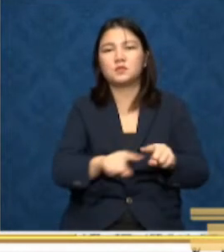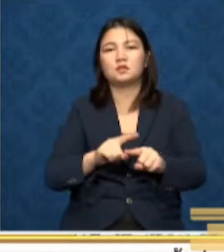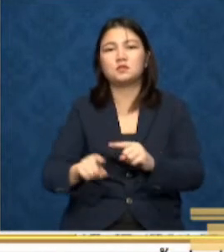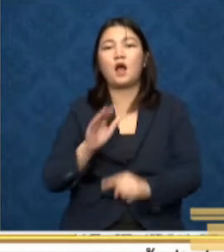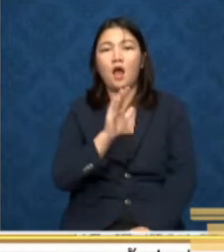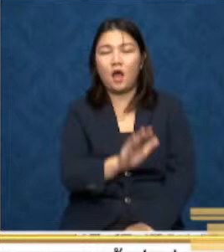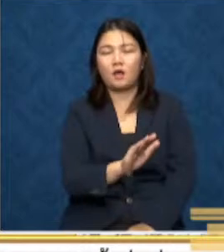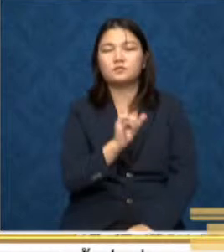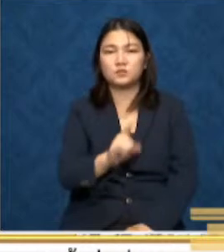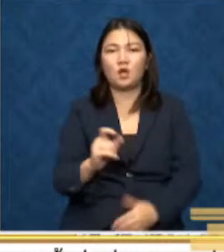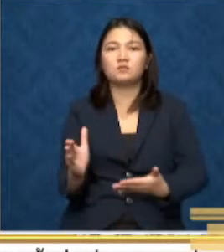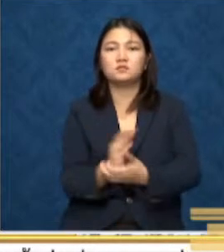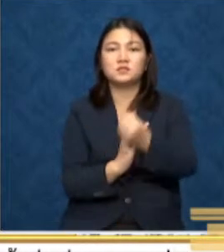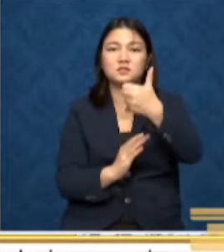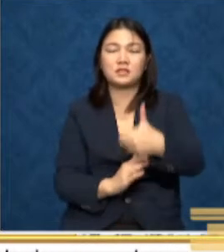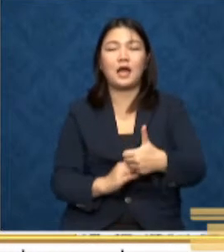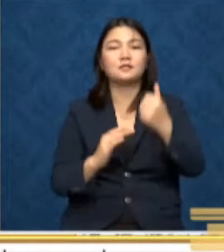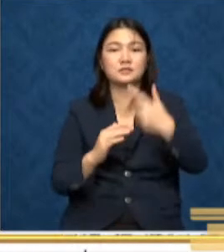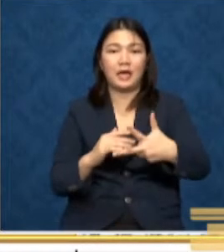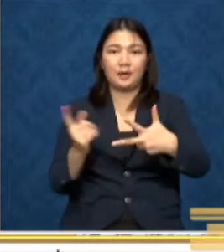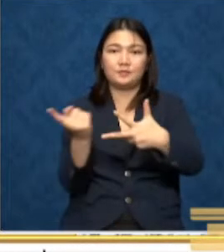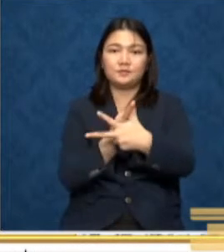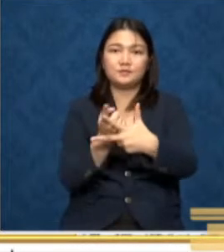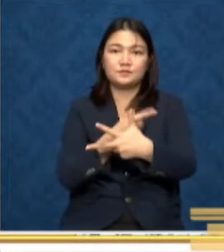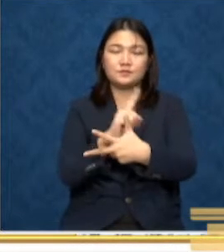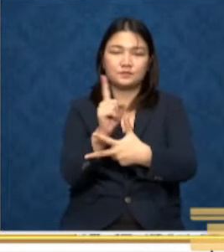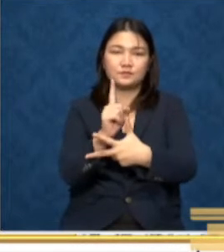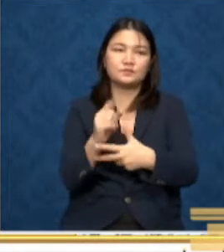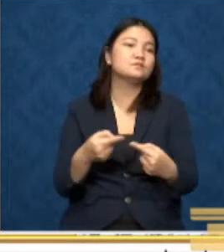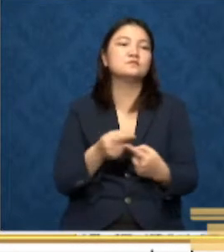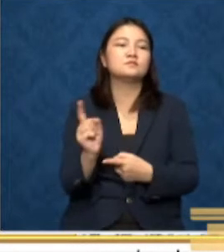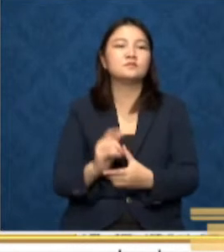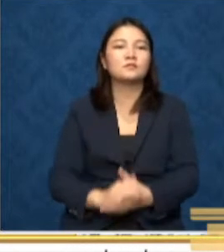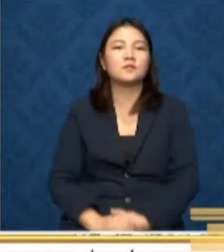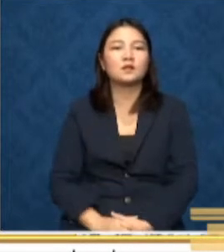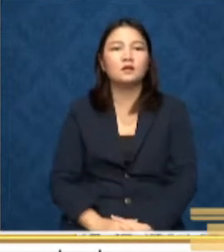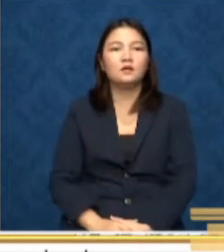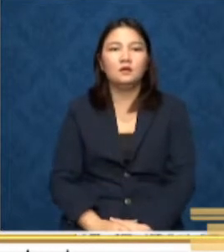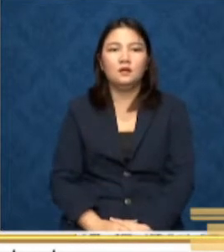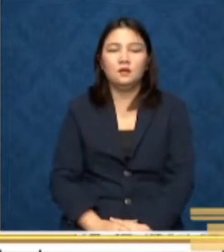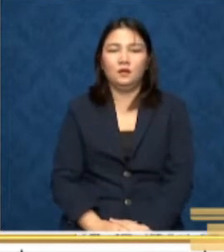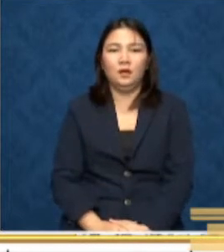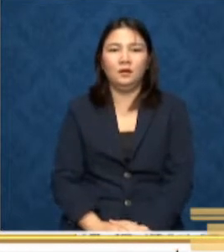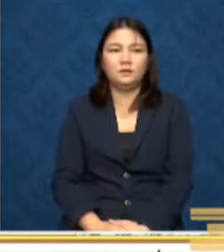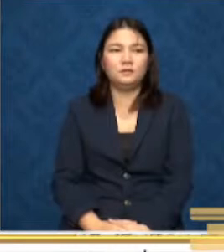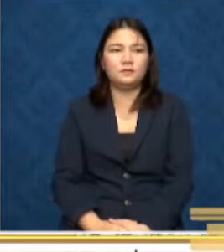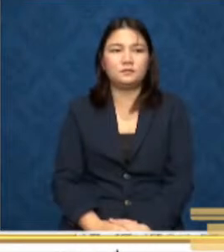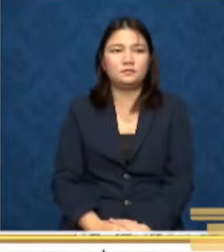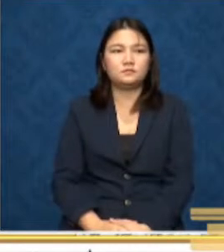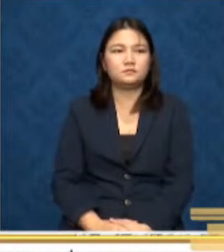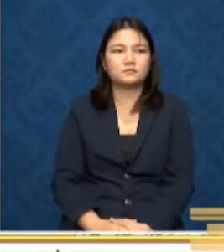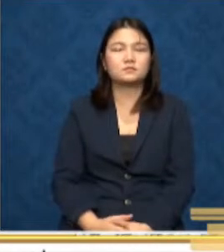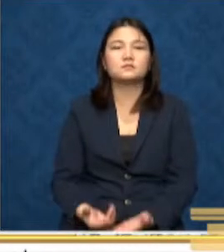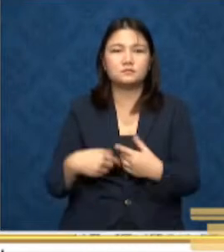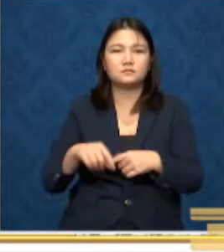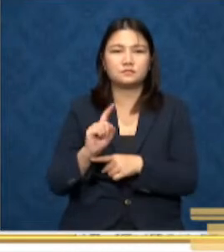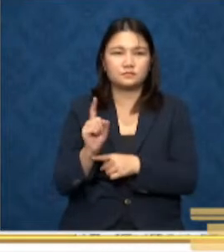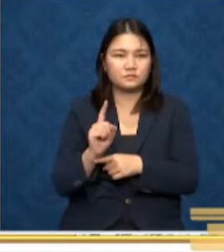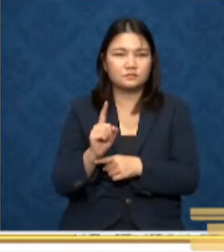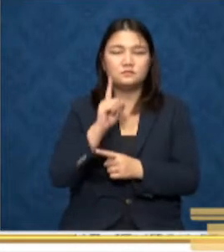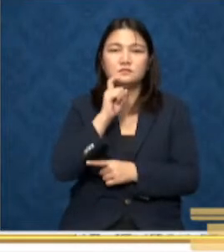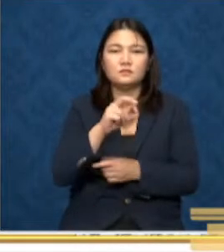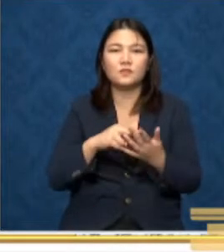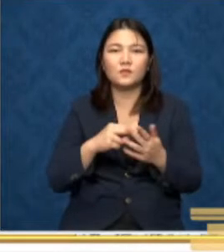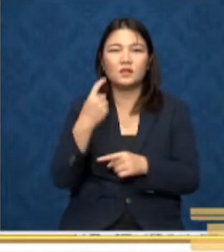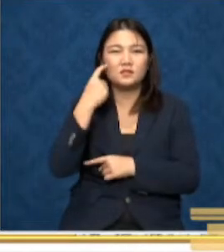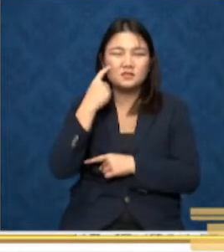กลไกหลักตอนนี้จะมี1การพิจารณาคดีขอสไลด์ถัดไปค่ะการพิจารณาคดีหรือการดำเนินคดี2การลืม